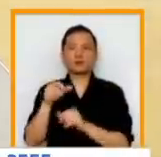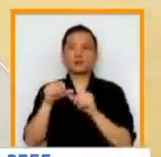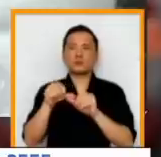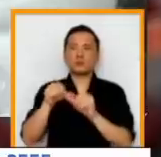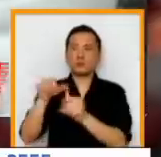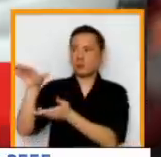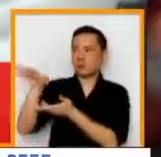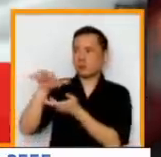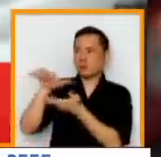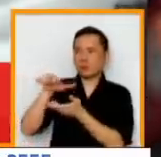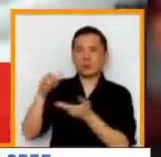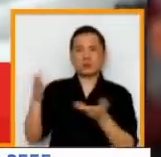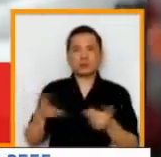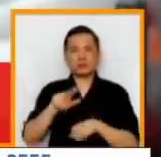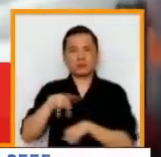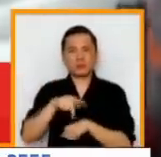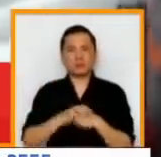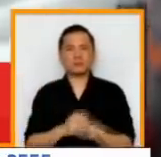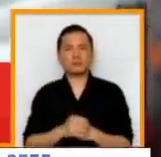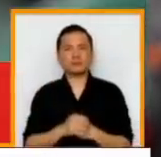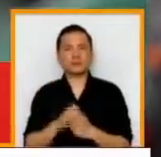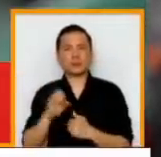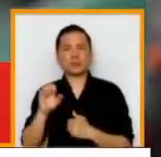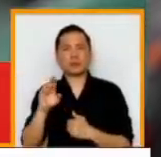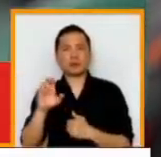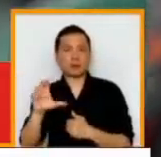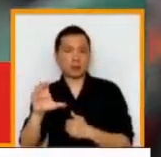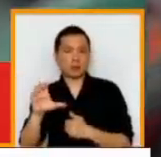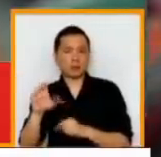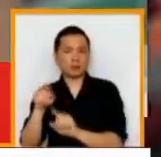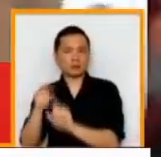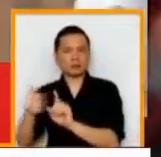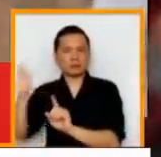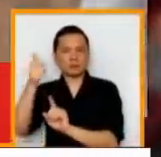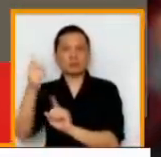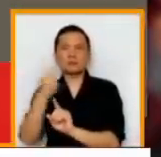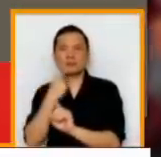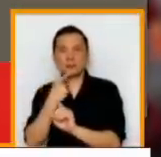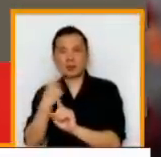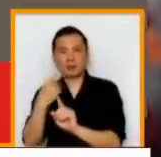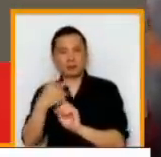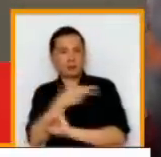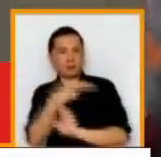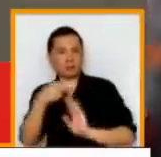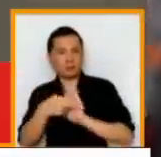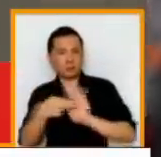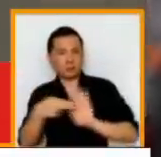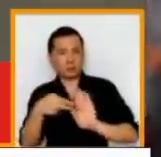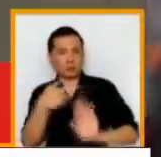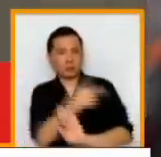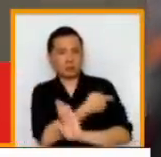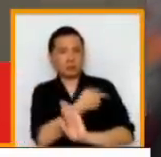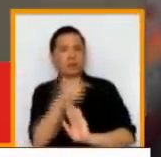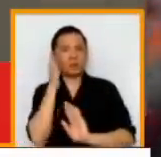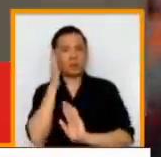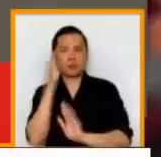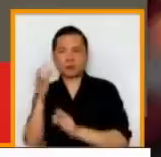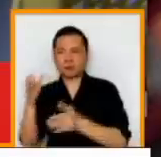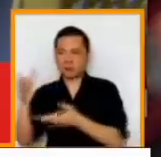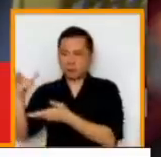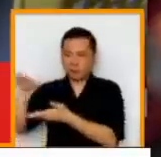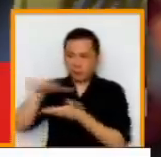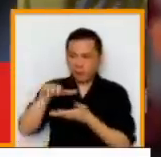Ang FDA Director Eric Domingo, dadalhin dito sa Pilipinas ang bulto ng mga bakuna at dito ilalagay sa vials, ampules o syringe.